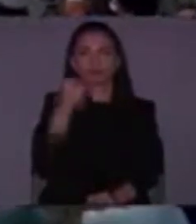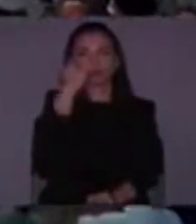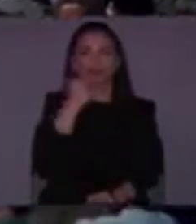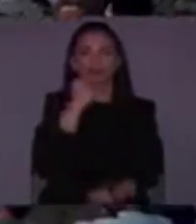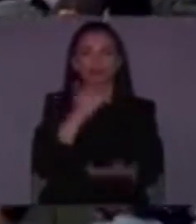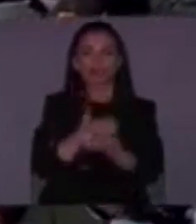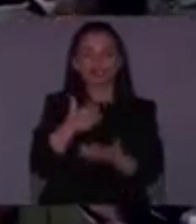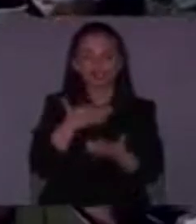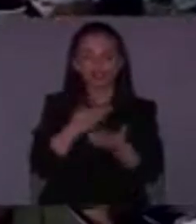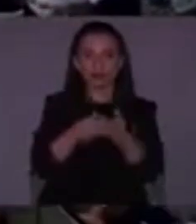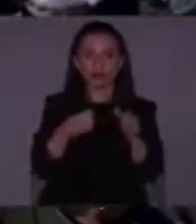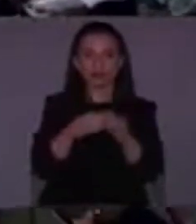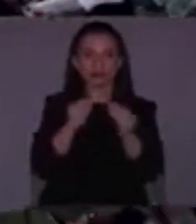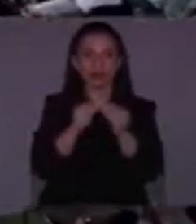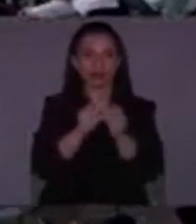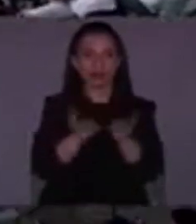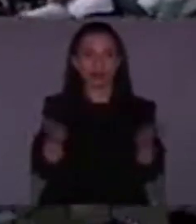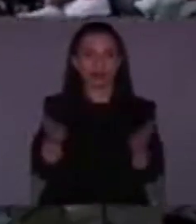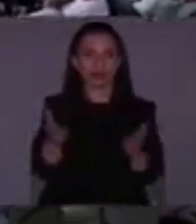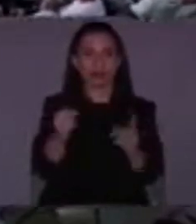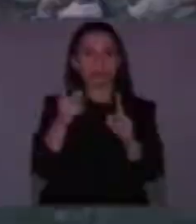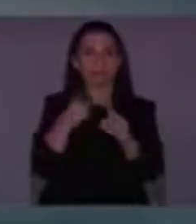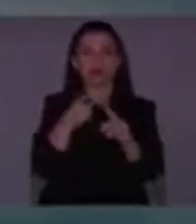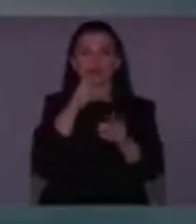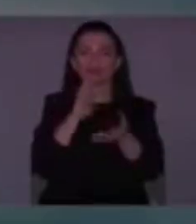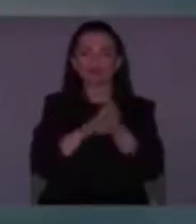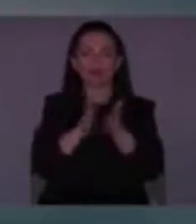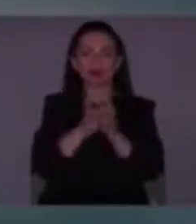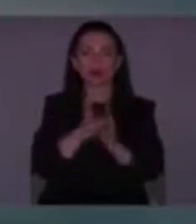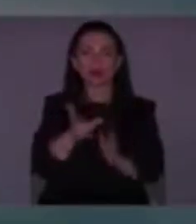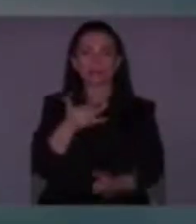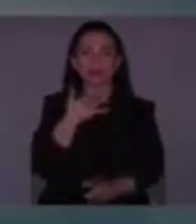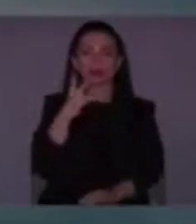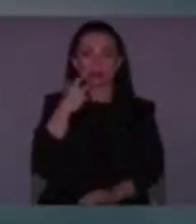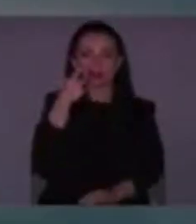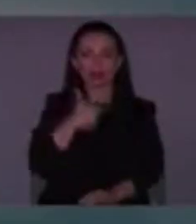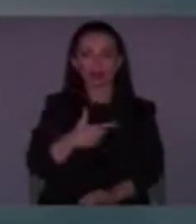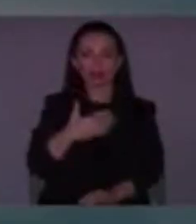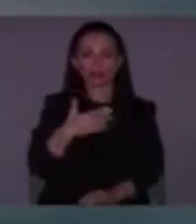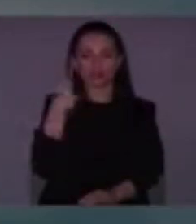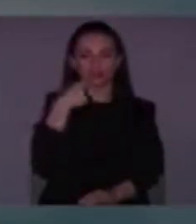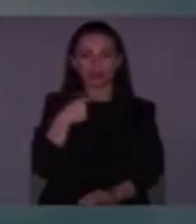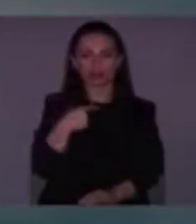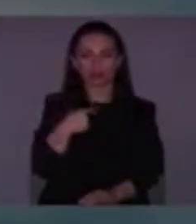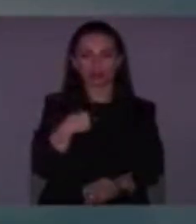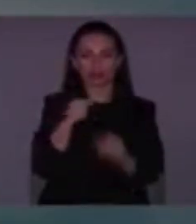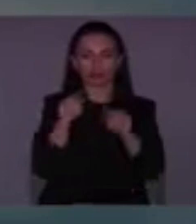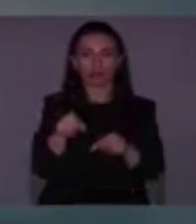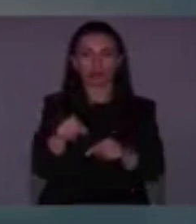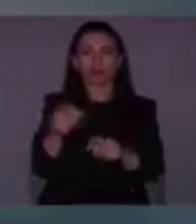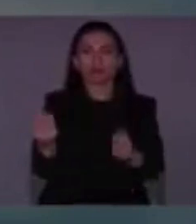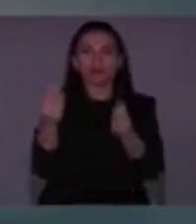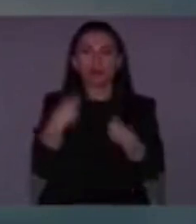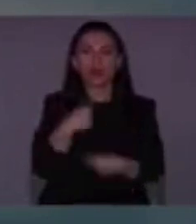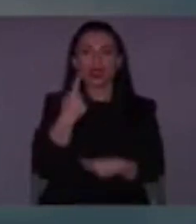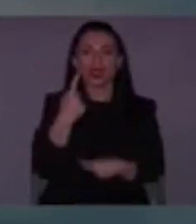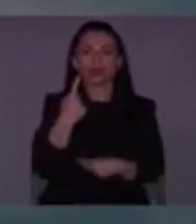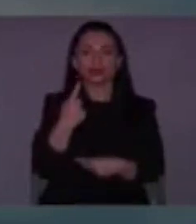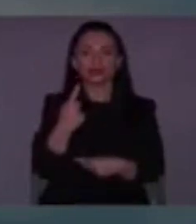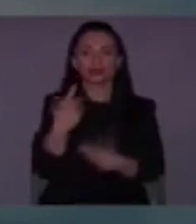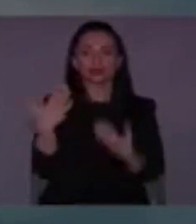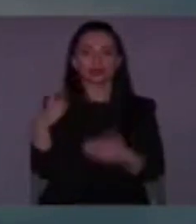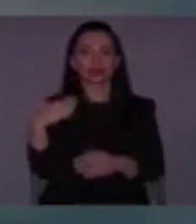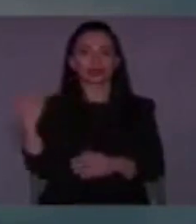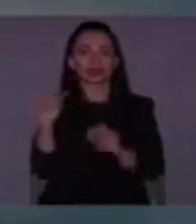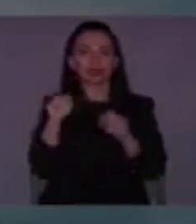მადლიერი ვარ ჩემი გუნდის მეგობრებო. მეორე ვადით, მერობის კანდიდატად ჩემი წარდგენით, თქვენ მომეცით ერთის მხრივ